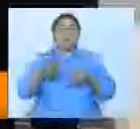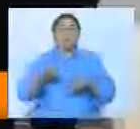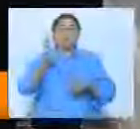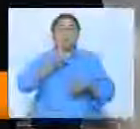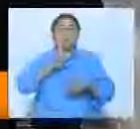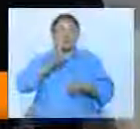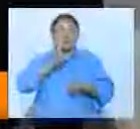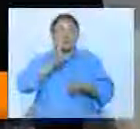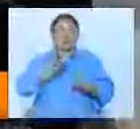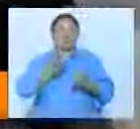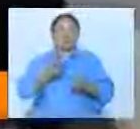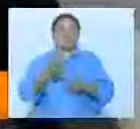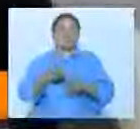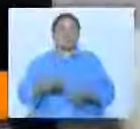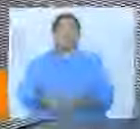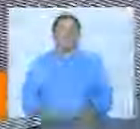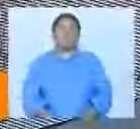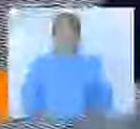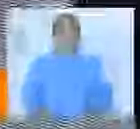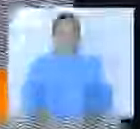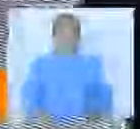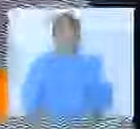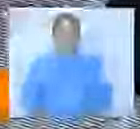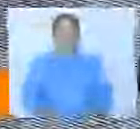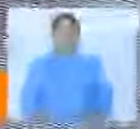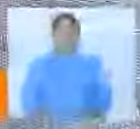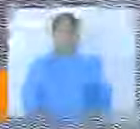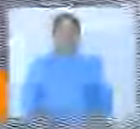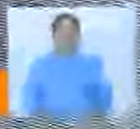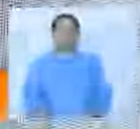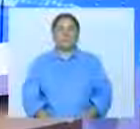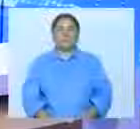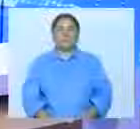ауызсуды үнемдеу керектігін айтады. Ақсындар Табылды, Нұрсұлтан Нұржанов, Дидар.